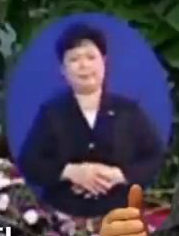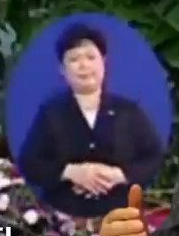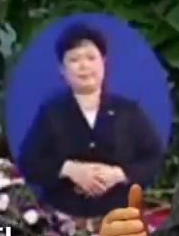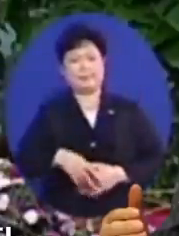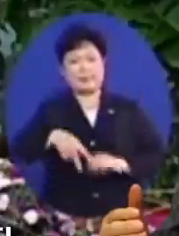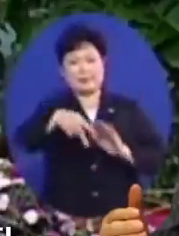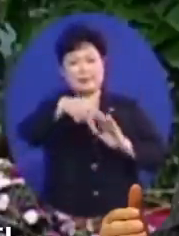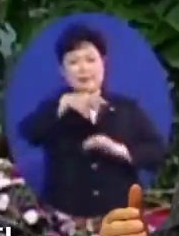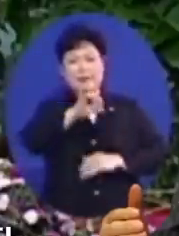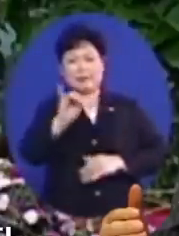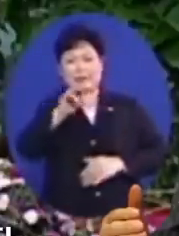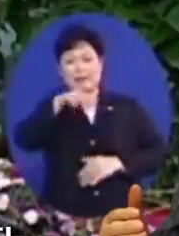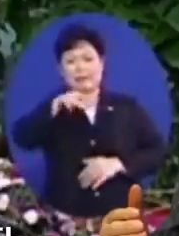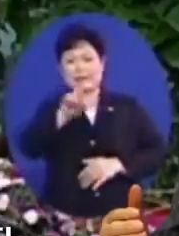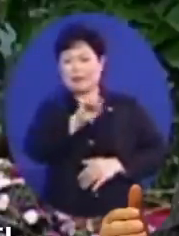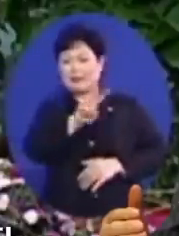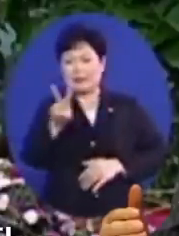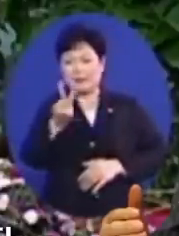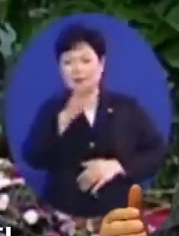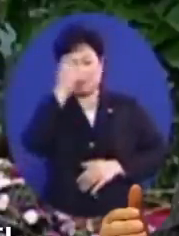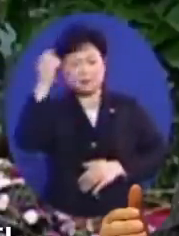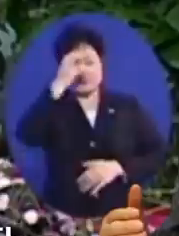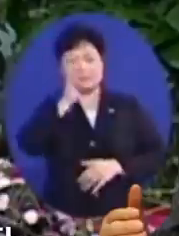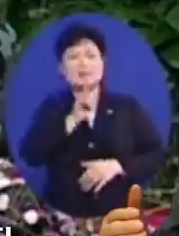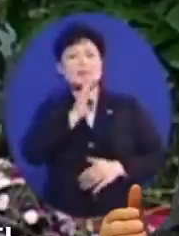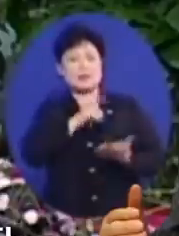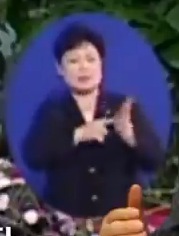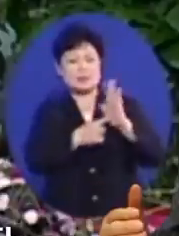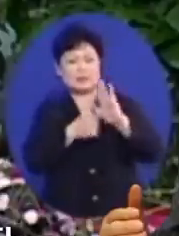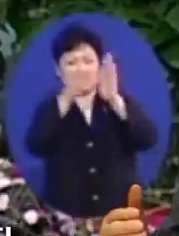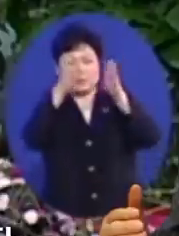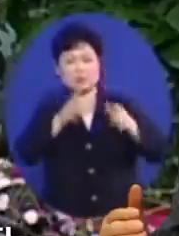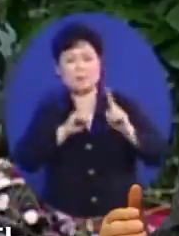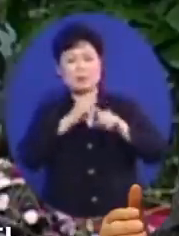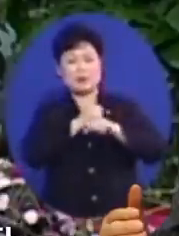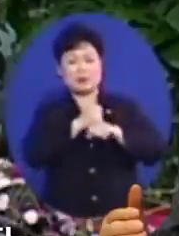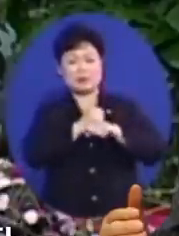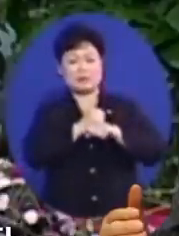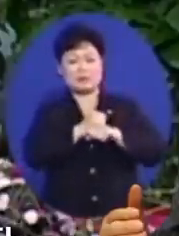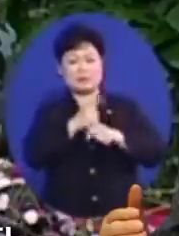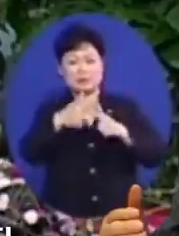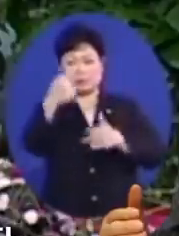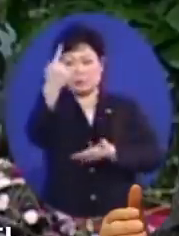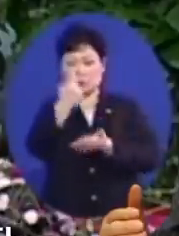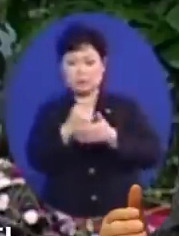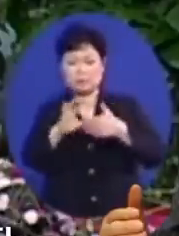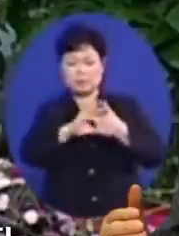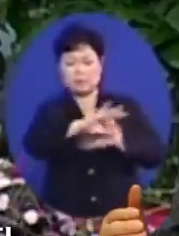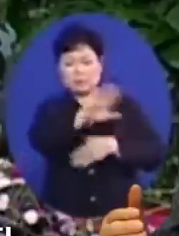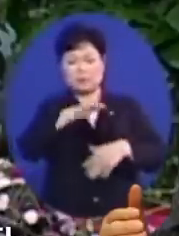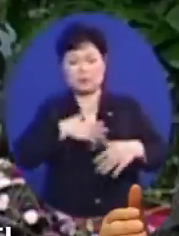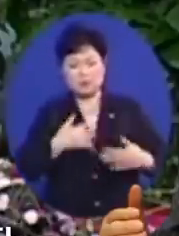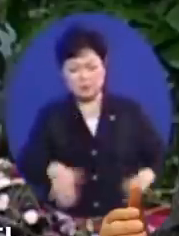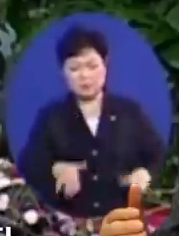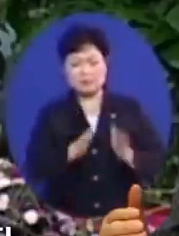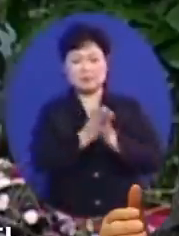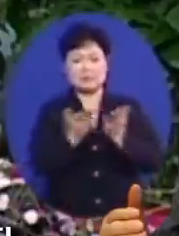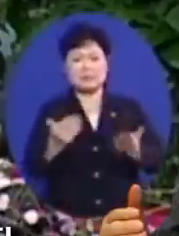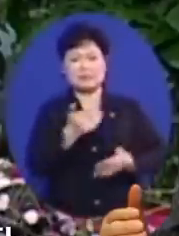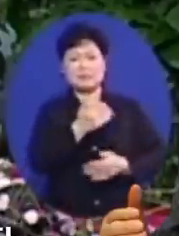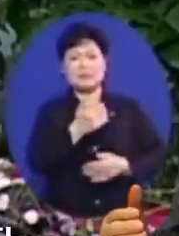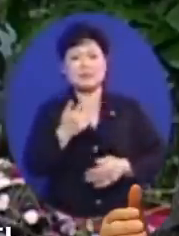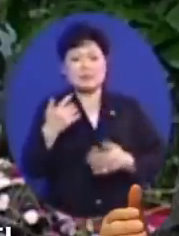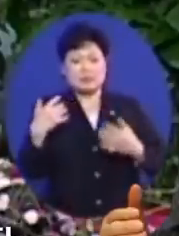이사야는 성령의 계시를 통해서 말하기를 예수님이 오시면 우리 연약한 것을 친히 담당하시고 우리